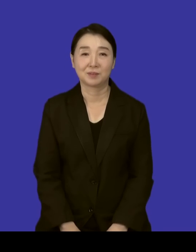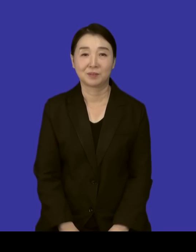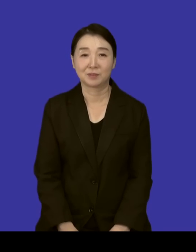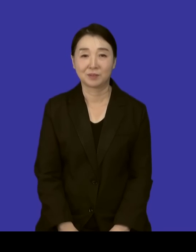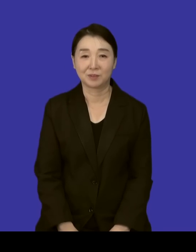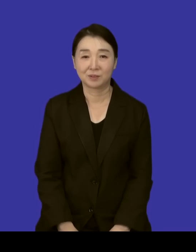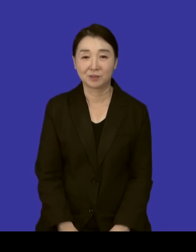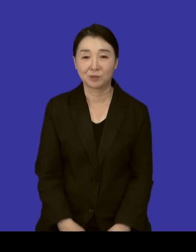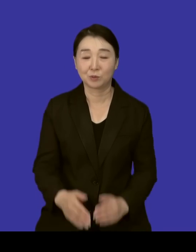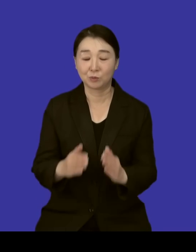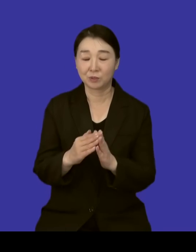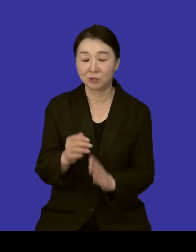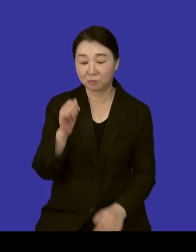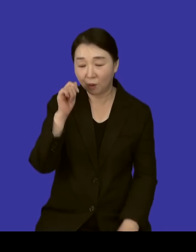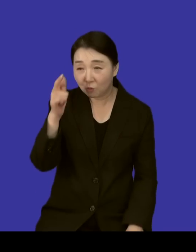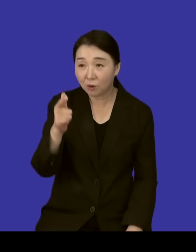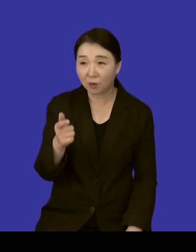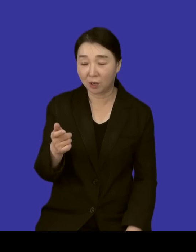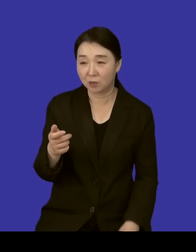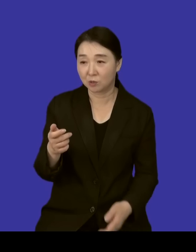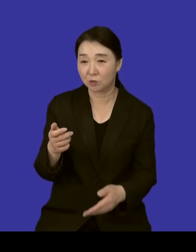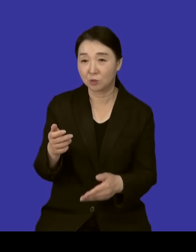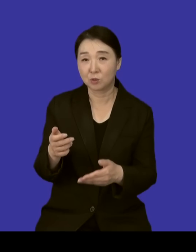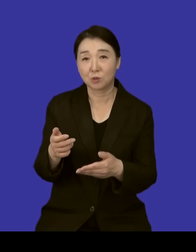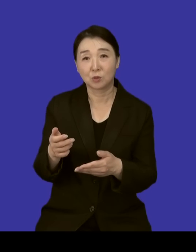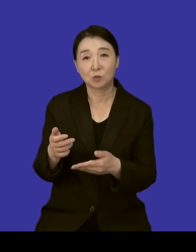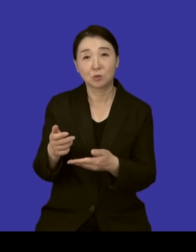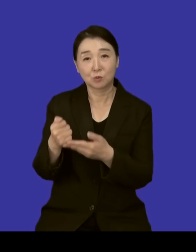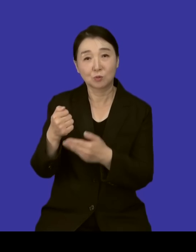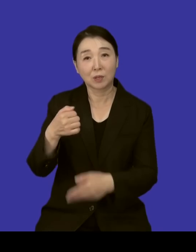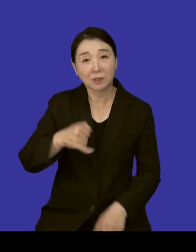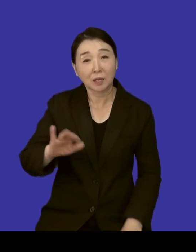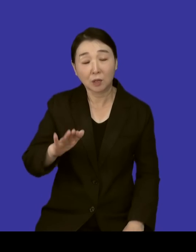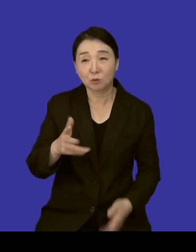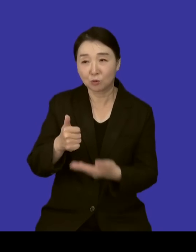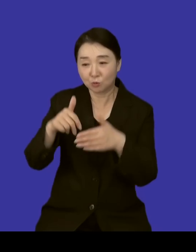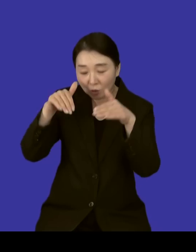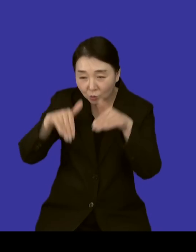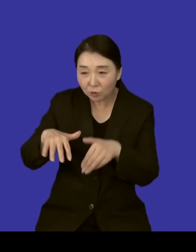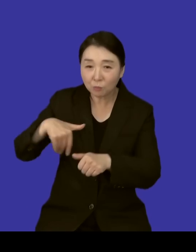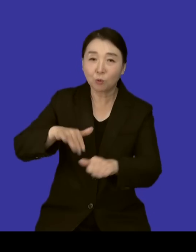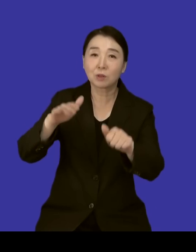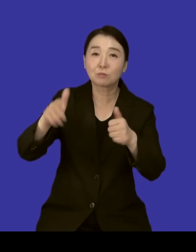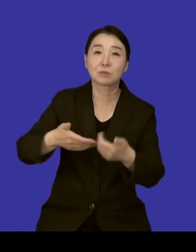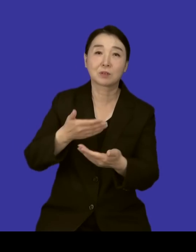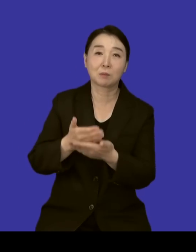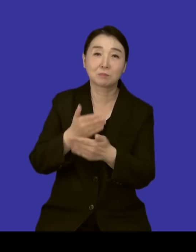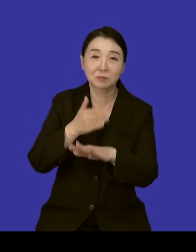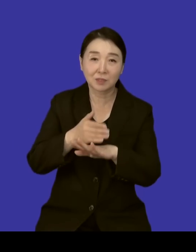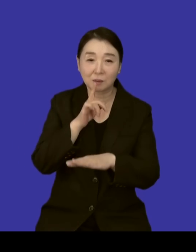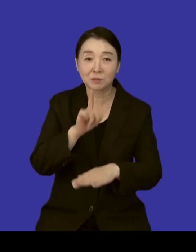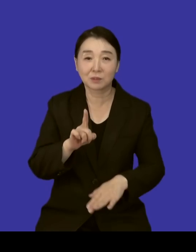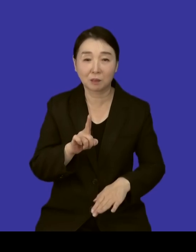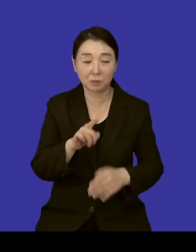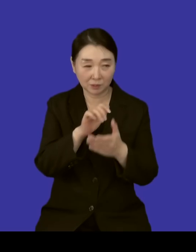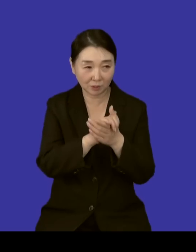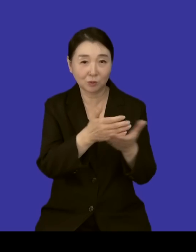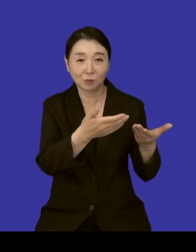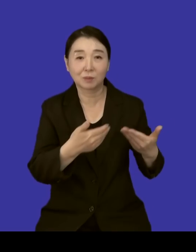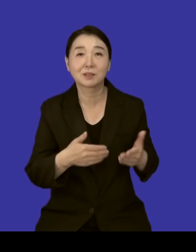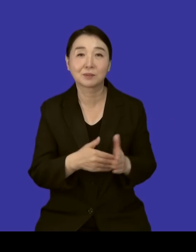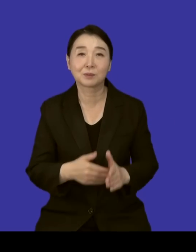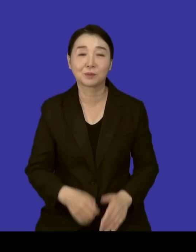이렇게 훌륭한 주의 딸도 아니고 주의 종님을 보내주셔서 감사합니다. 제가 그 기도를